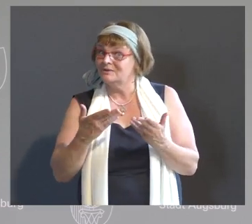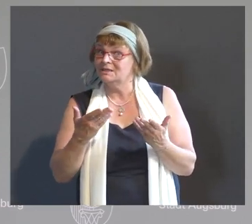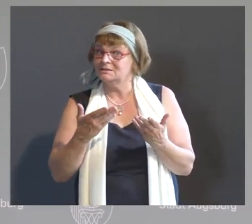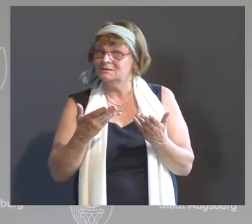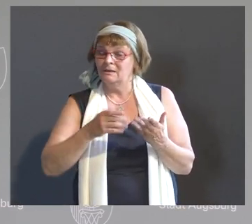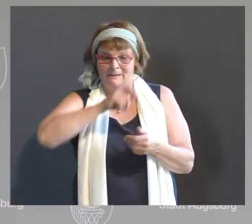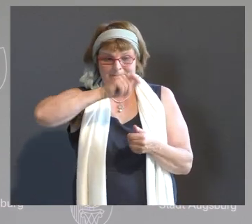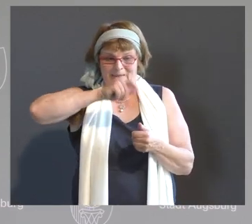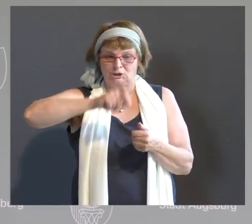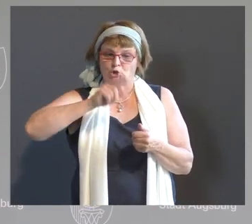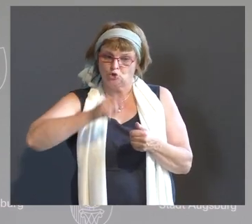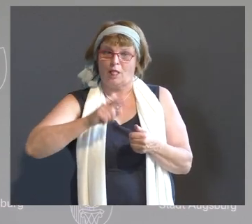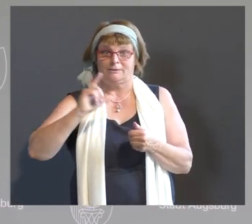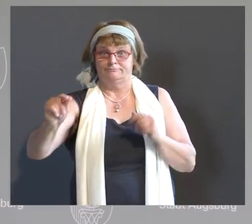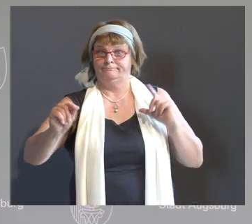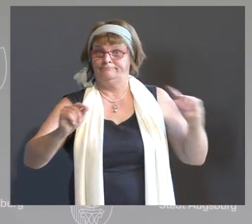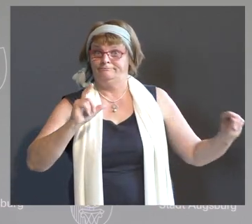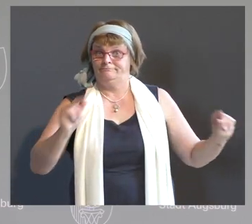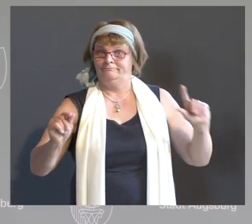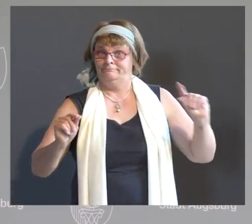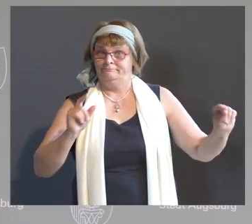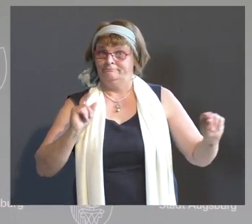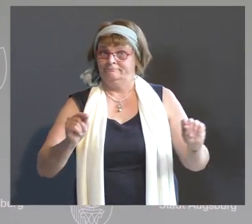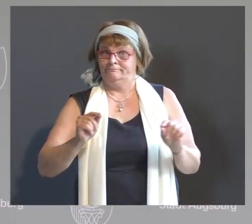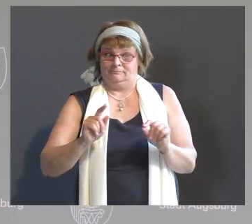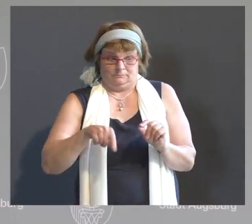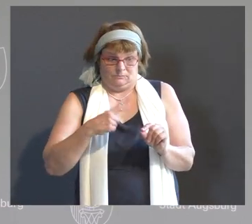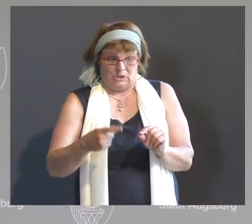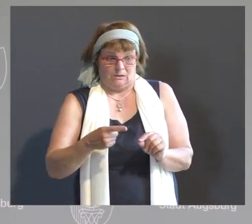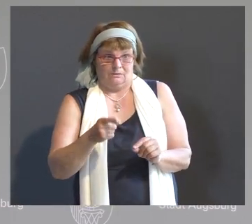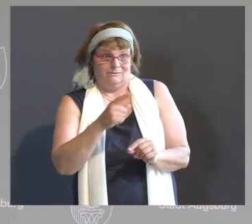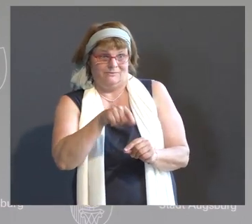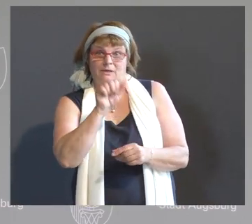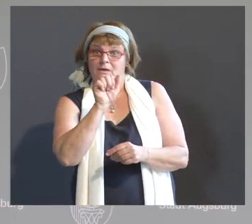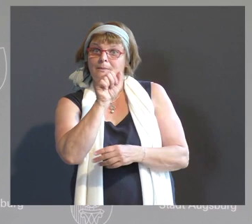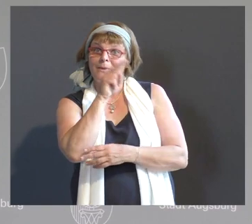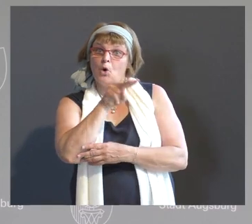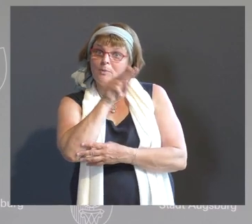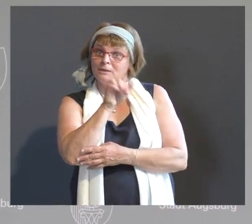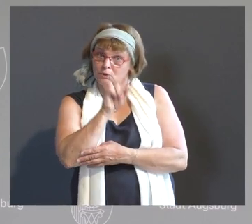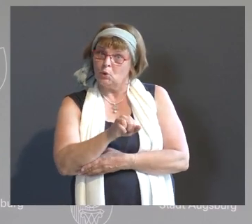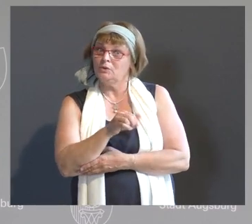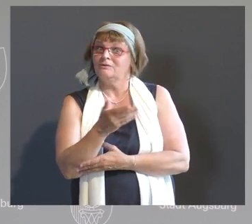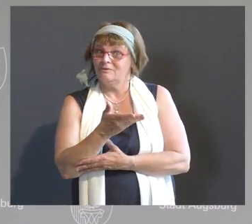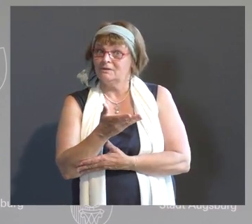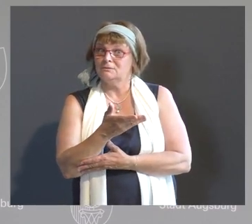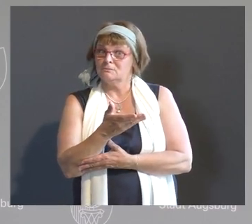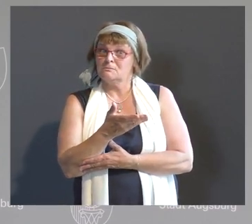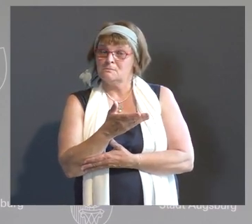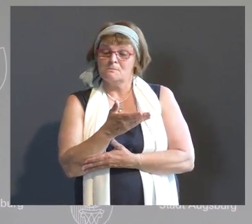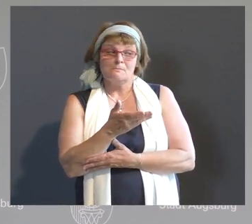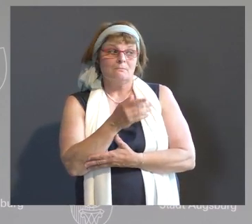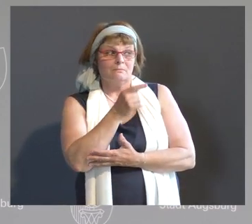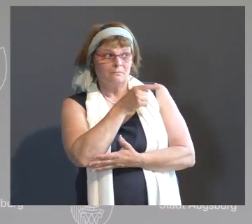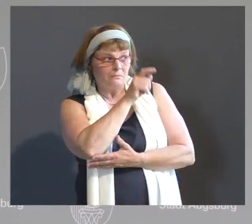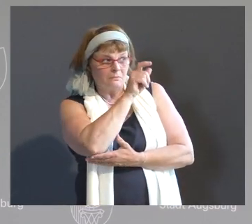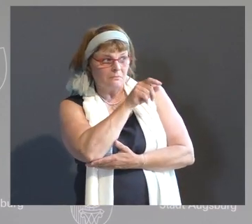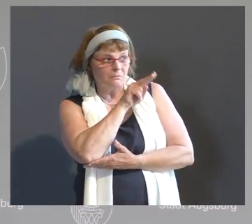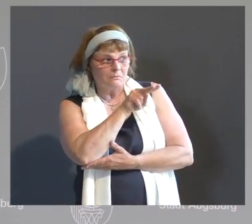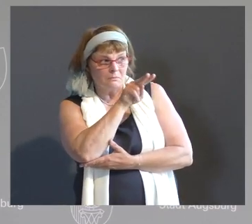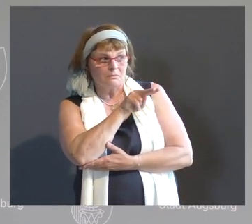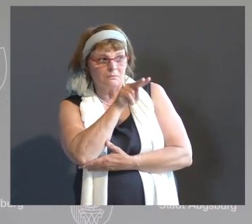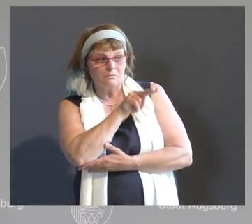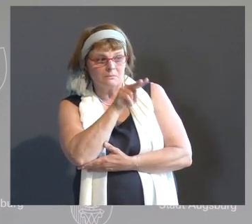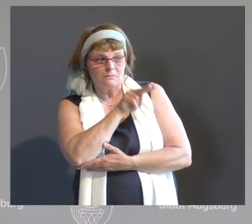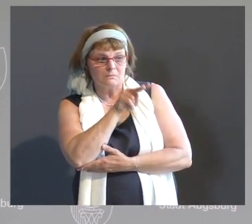verlassen. Feststellen müssen, als wir praktisch, wir haben das mit 2 Einheiten gemacht, einmal einen kleineren Teil